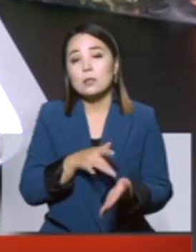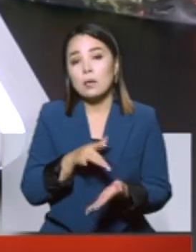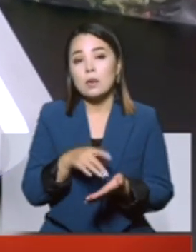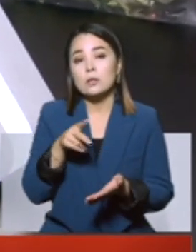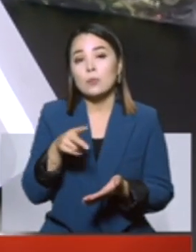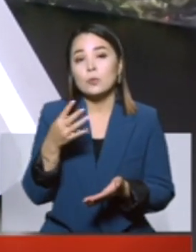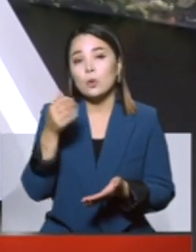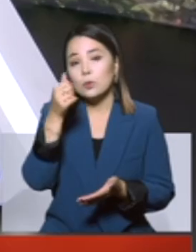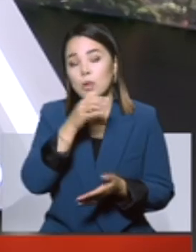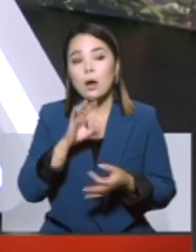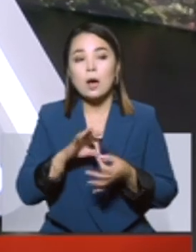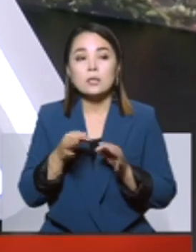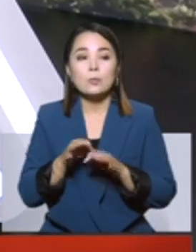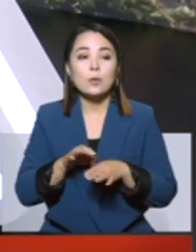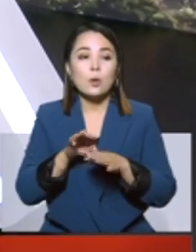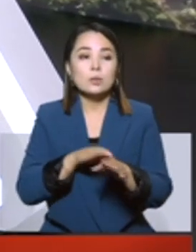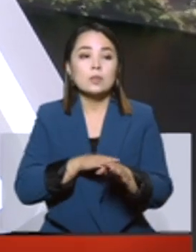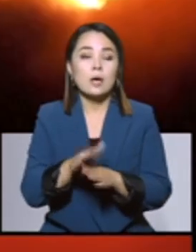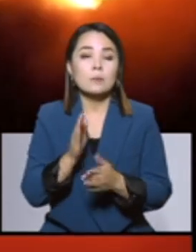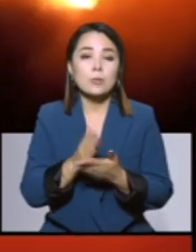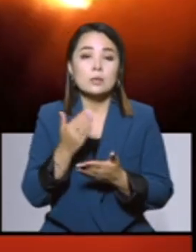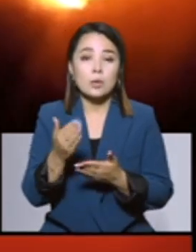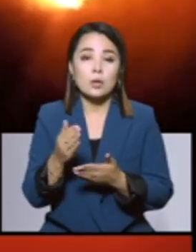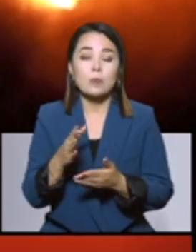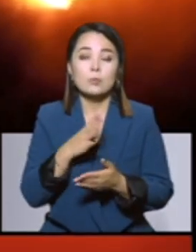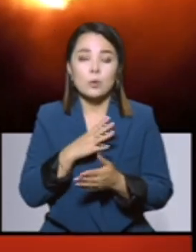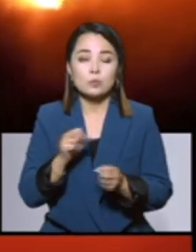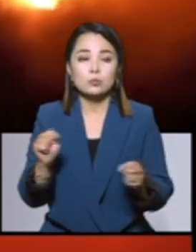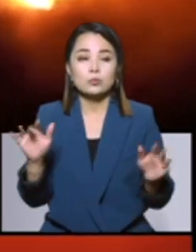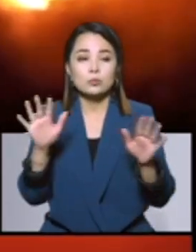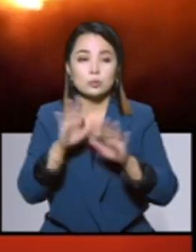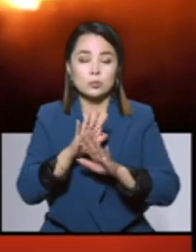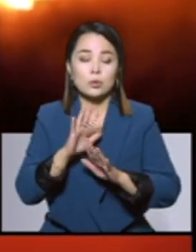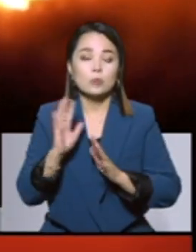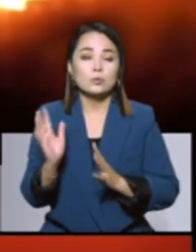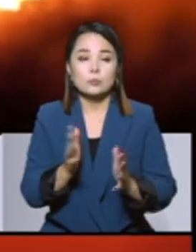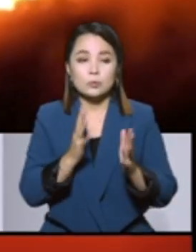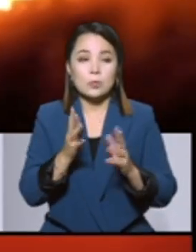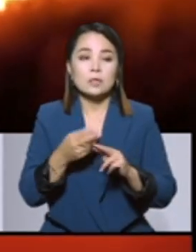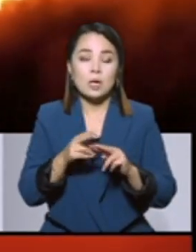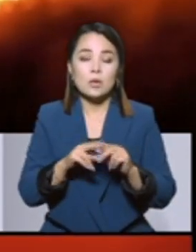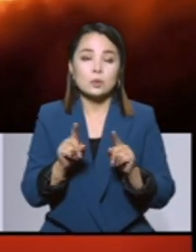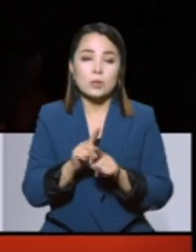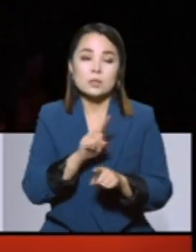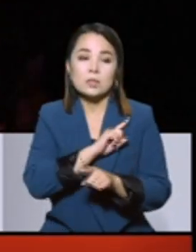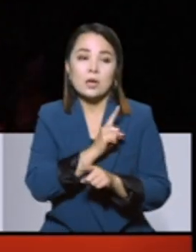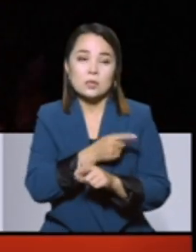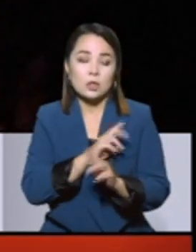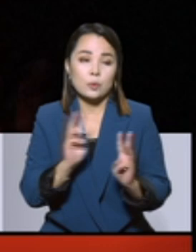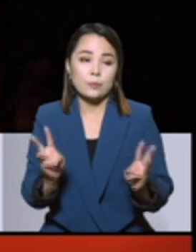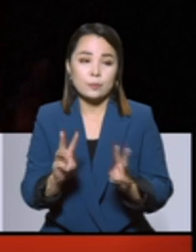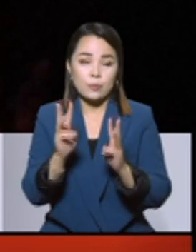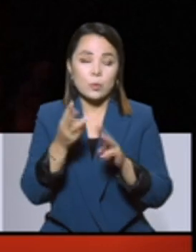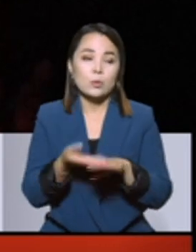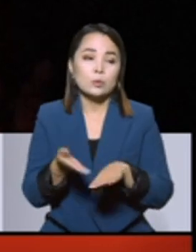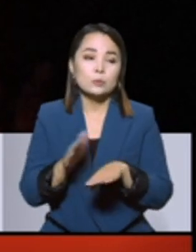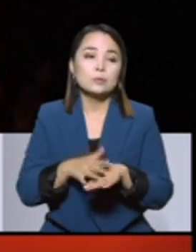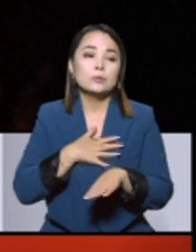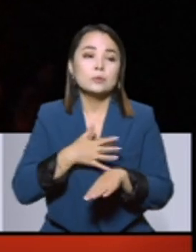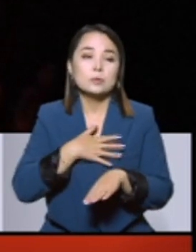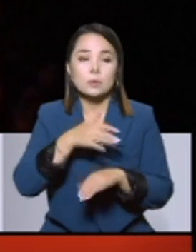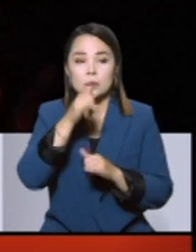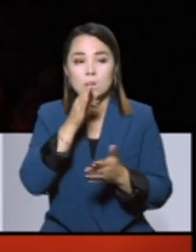жылы олимпиада өткен кешенге жайғастырылды. Қою түтіннен бірнеше адамның тыныс алуы қиындап ауруханаға түскен. Лапылдаған